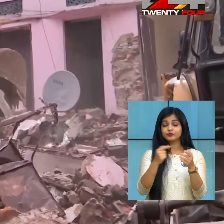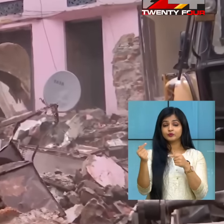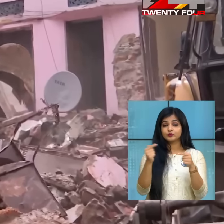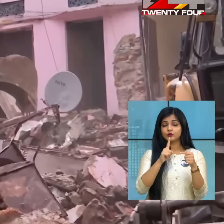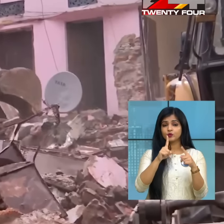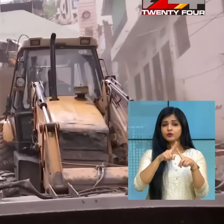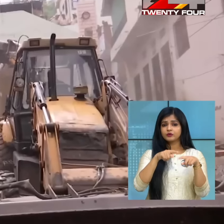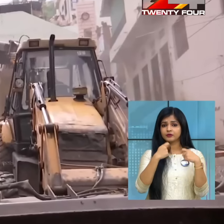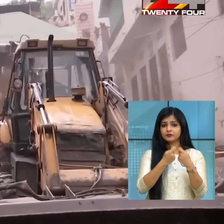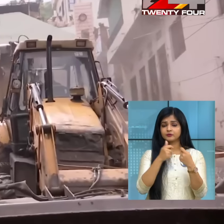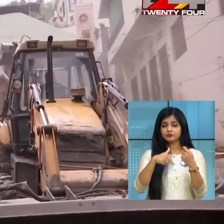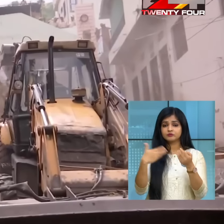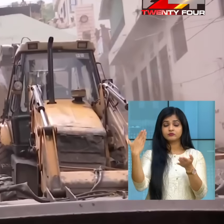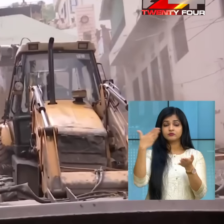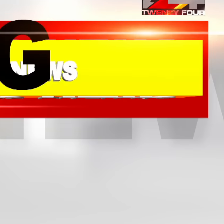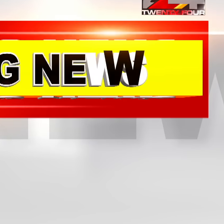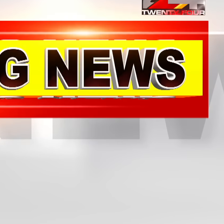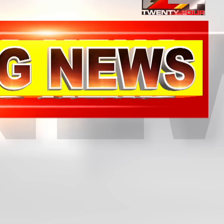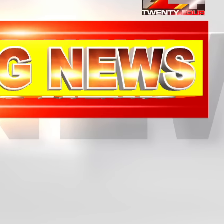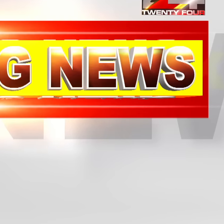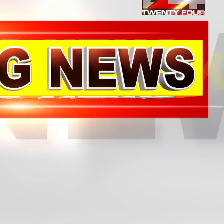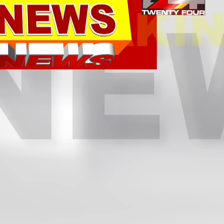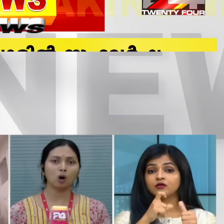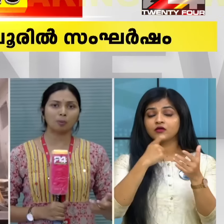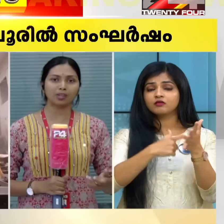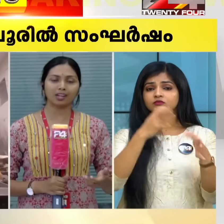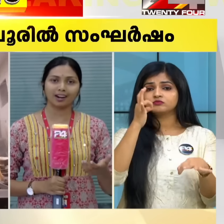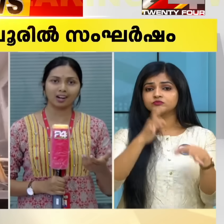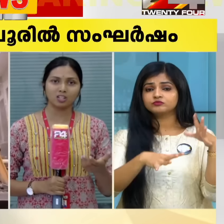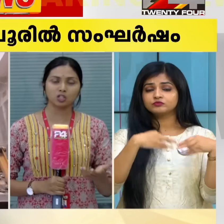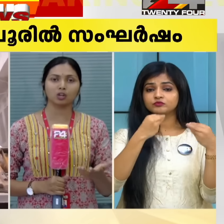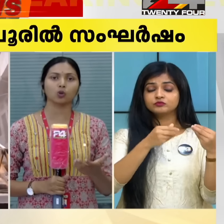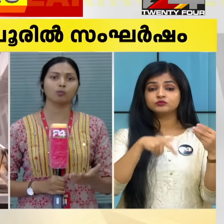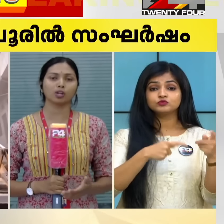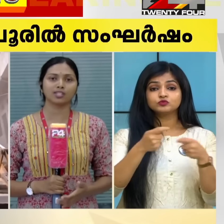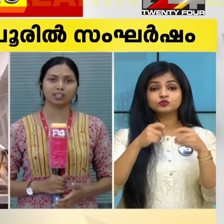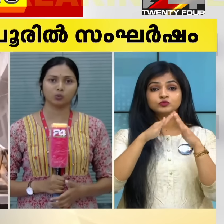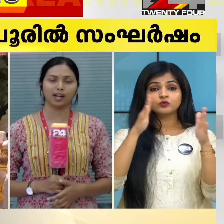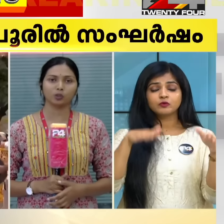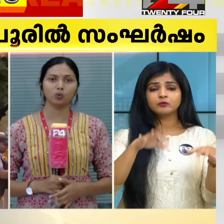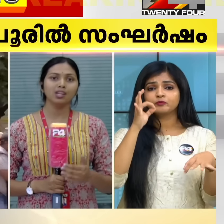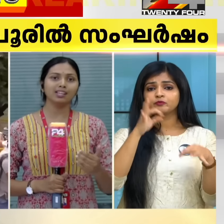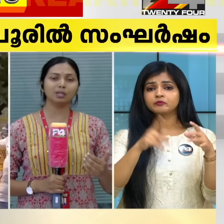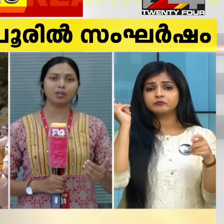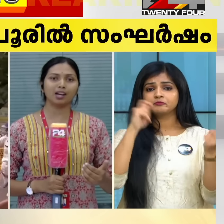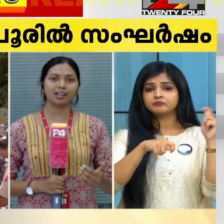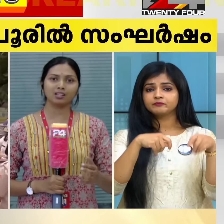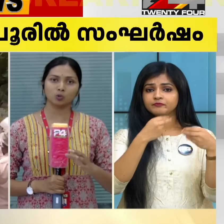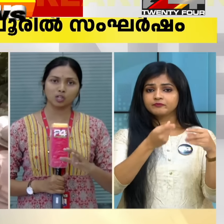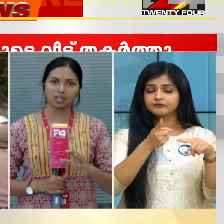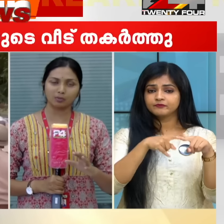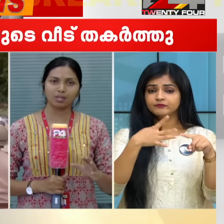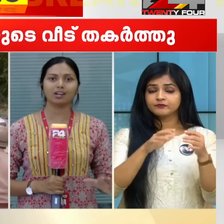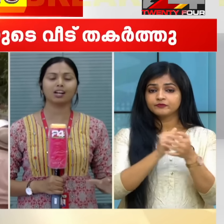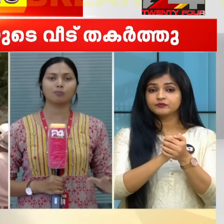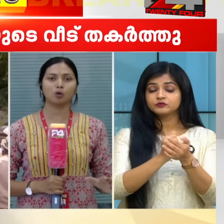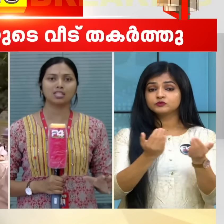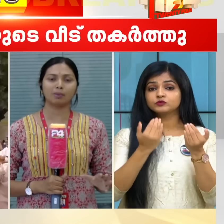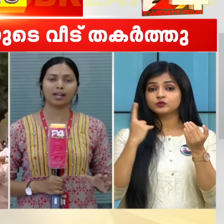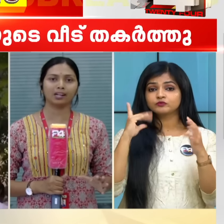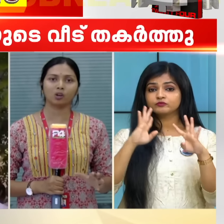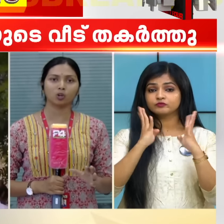ഒരു സംഘം ആളുകൾ അവിടെ എത്തുകയും കാറുകൾ കത്തിക്കുകയും ഒപ്പം തന്നെ കടകൾ അടിച്ചു തകർക്കുകയും ഒക്കെ ചെയ്തിട്ടുണ്ടായിരുന്നു. ഇതിന് പിന്നാലെ സുരക്ഷാ ക്രമീകരണങ്ങൾ പോലീസ്